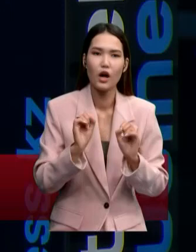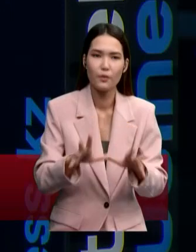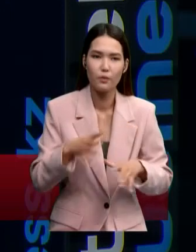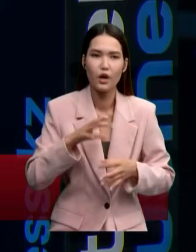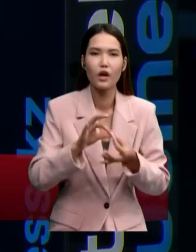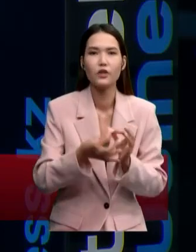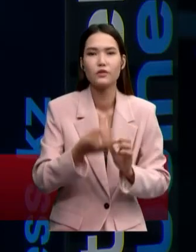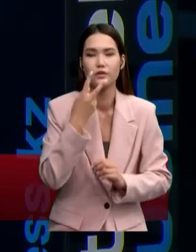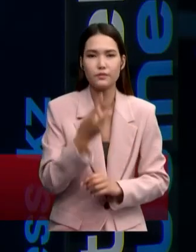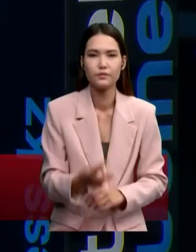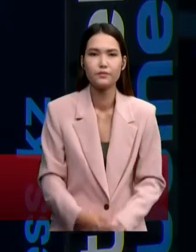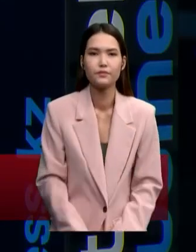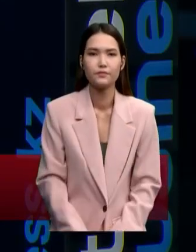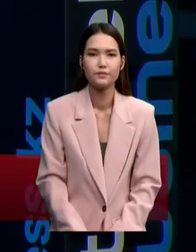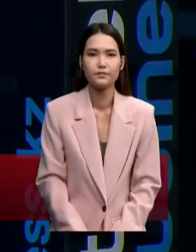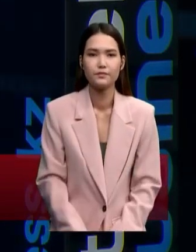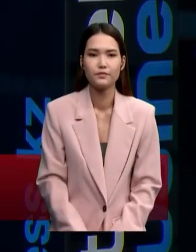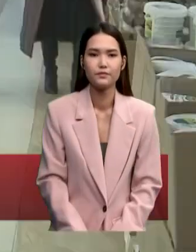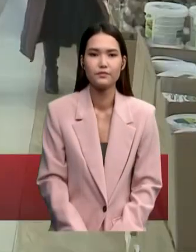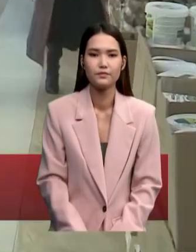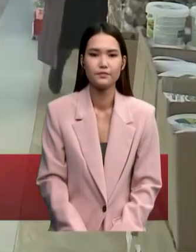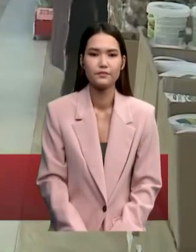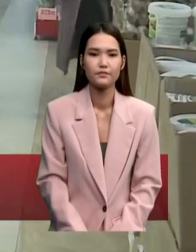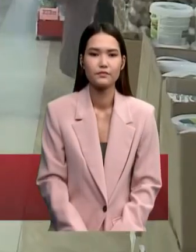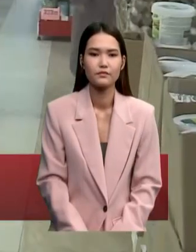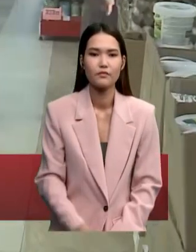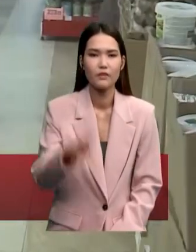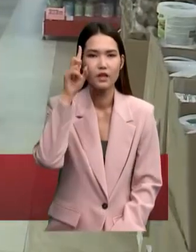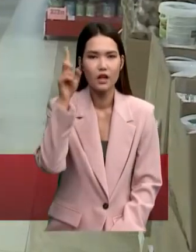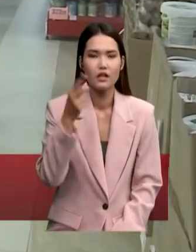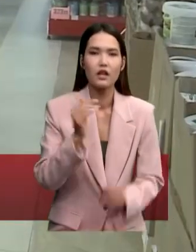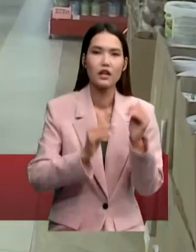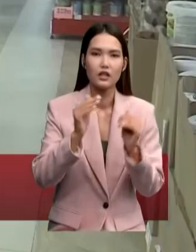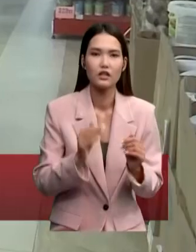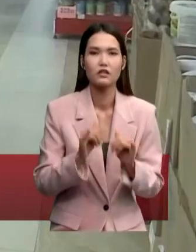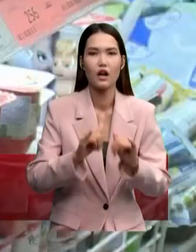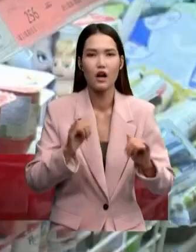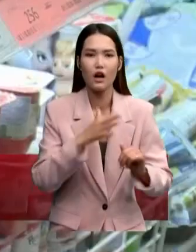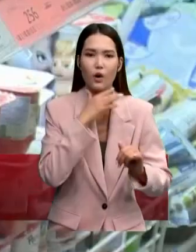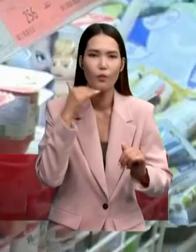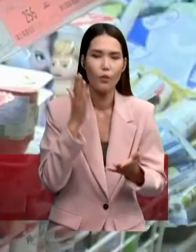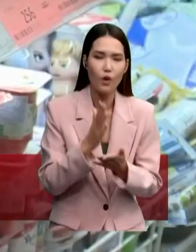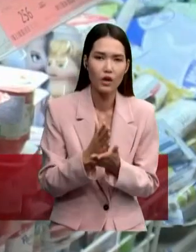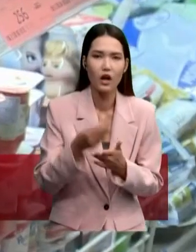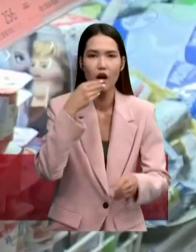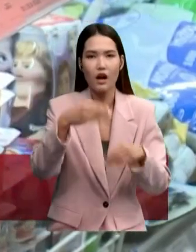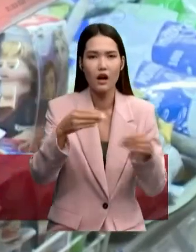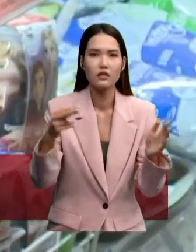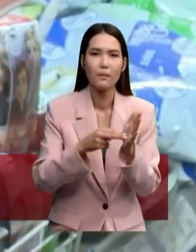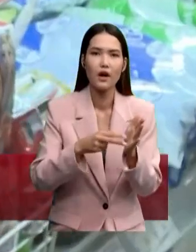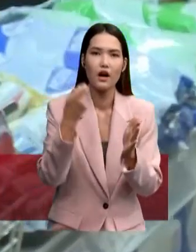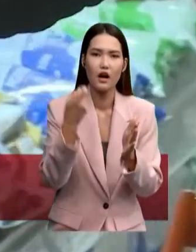Толығырақ әріптесім Динара Жоламанқызы баяндасын. Елде инфляция бәсеңдеп келеді. Оған әлемдік азық-түлік бағасының